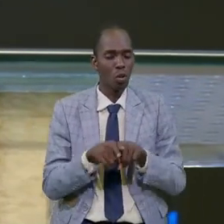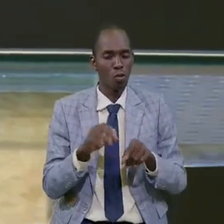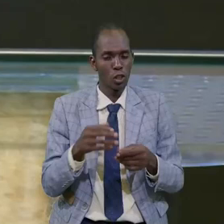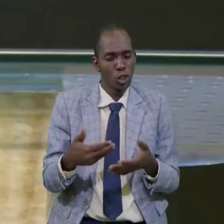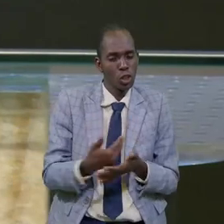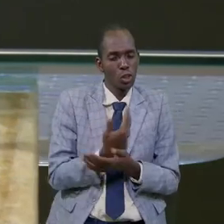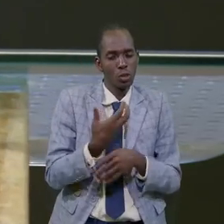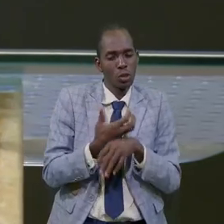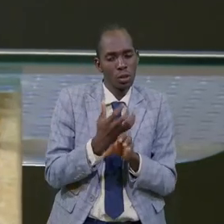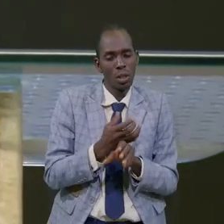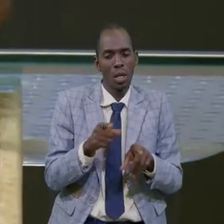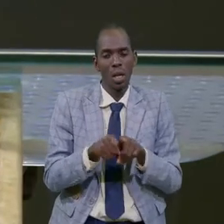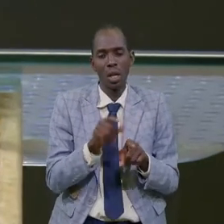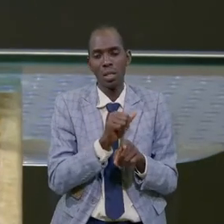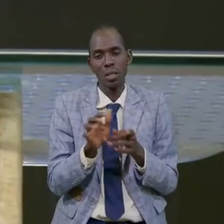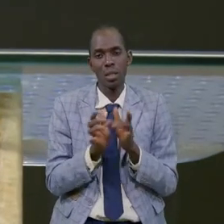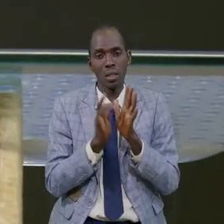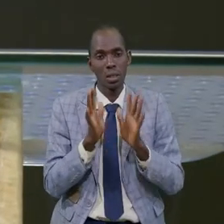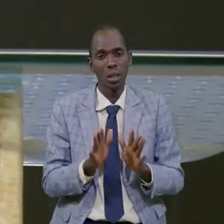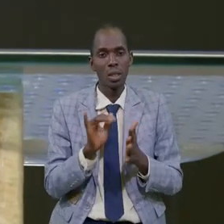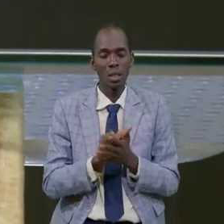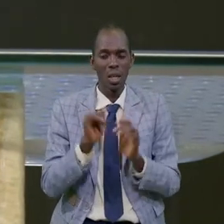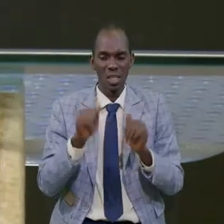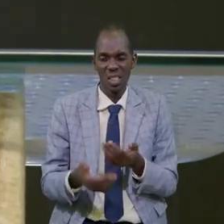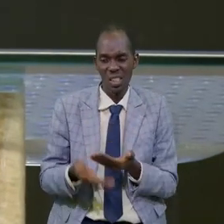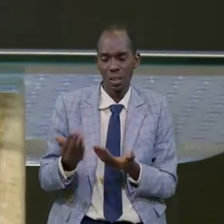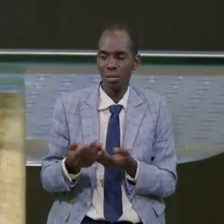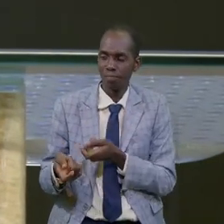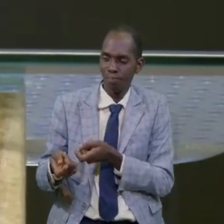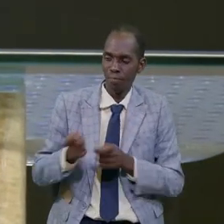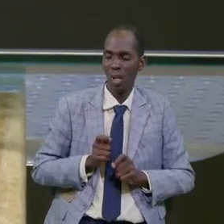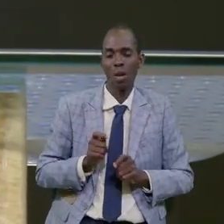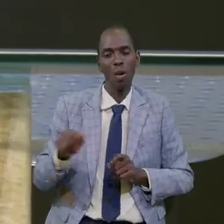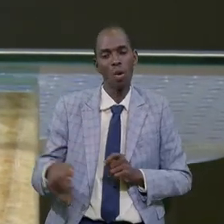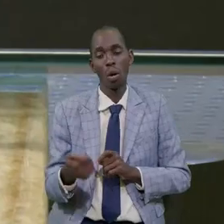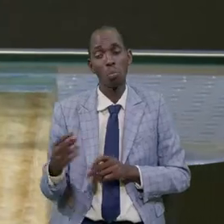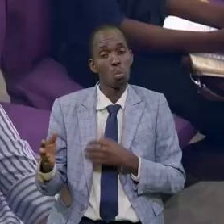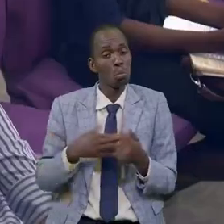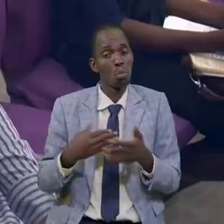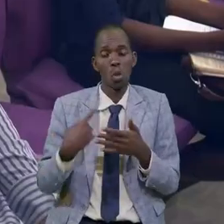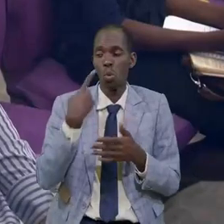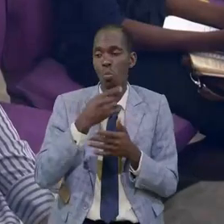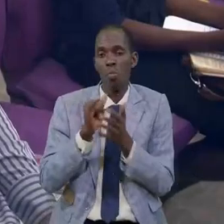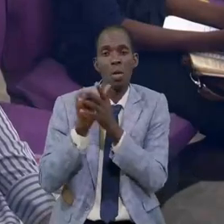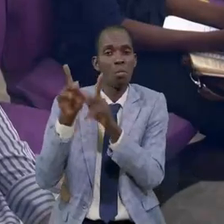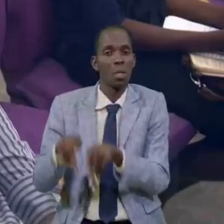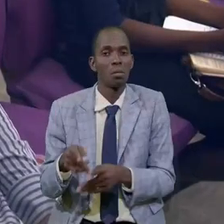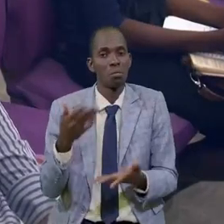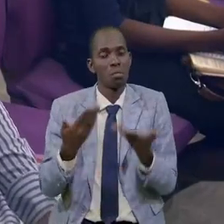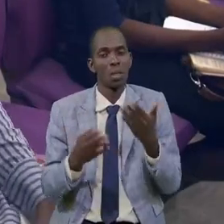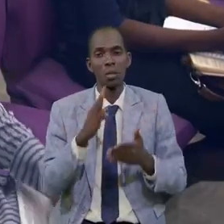la nouvelle créature et d'un chrétien afin de gagner les autres, qui qu'ils soient. Le verset